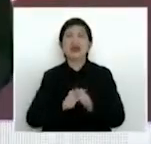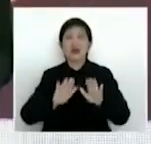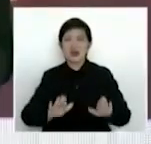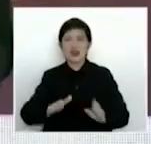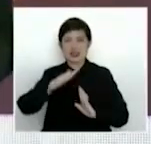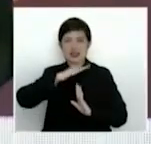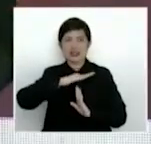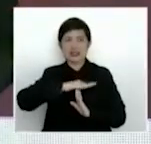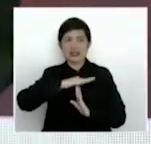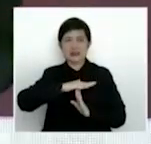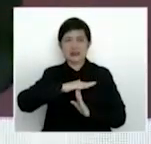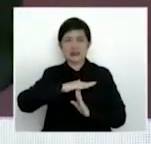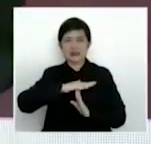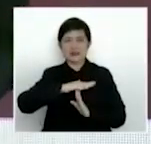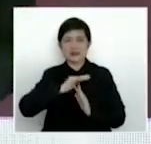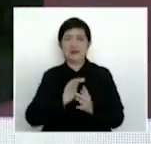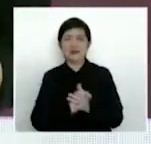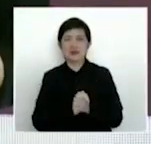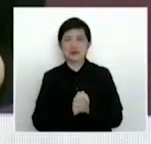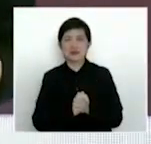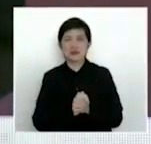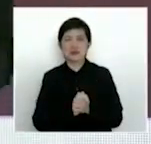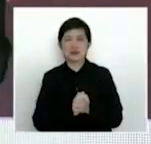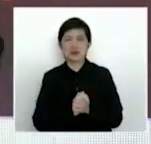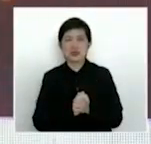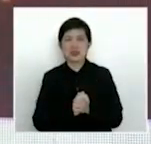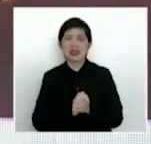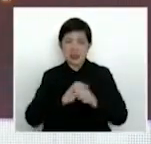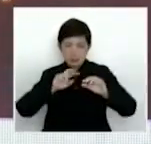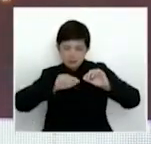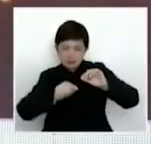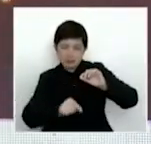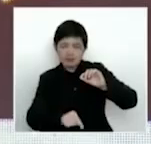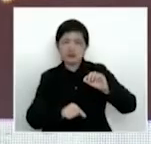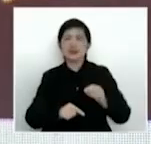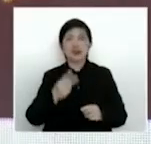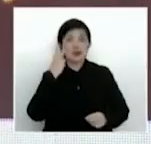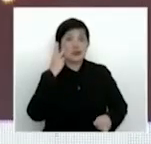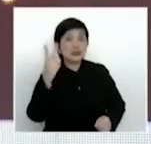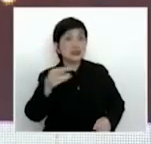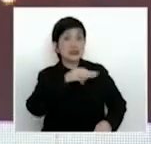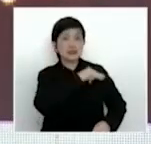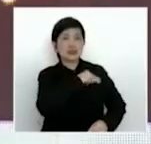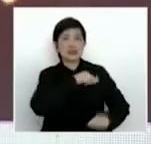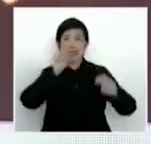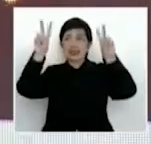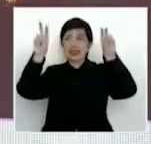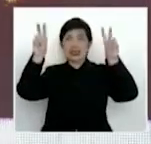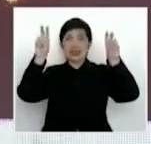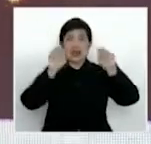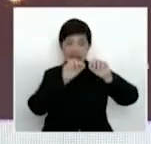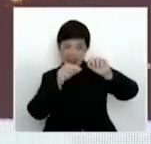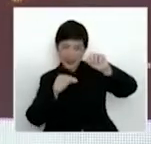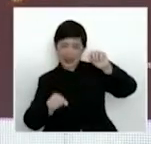terlebih dahulu nanti kami akan kembali dengan pendalaman visi misi dengan subtema lainnya